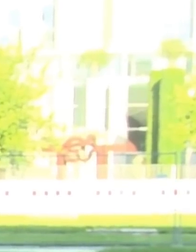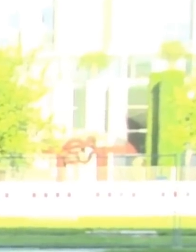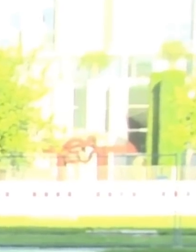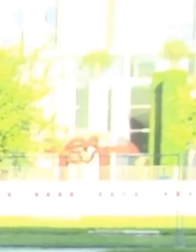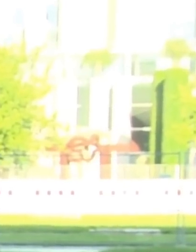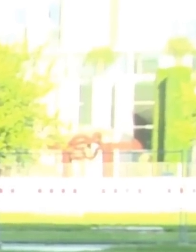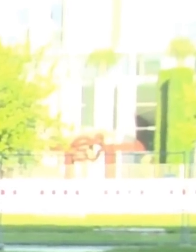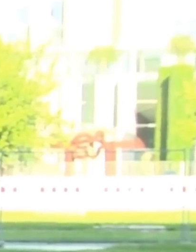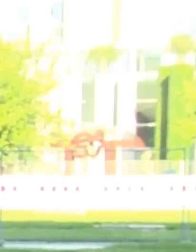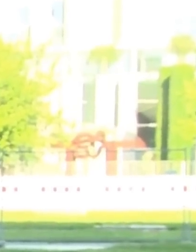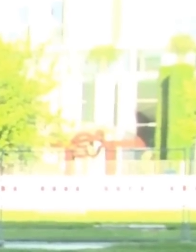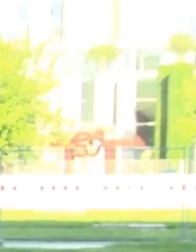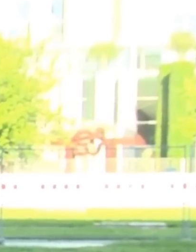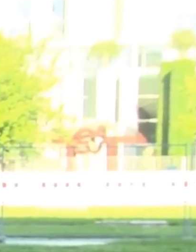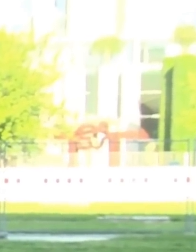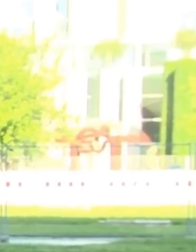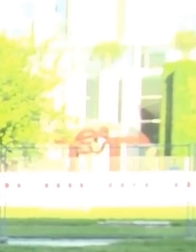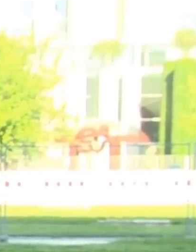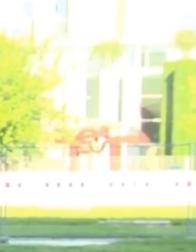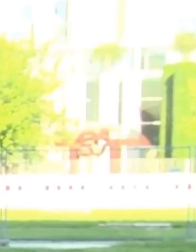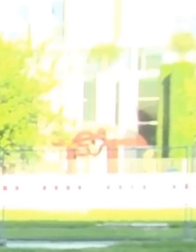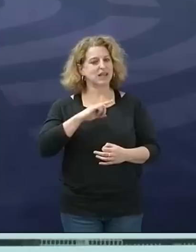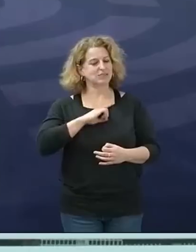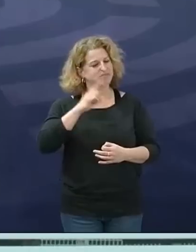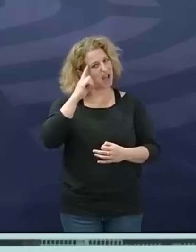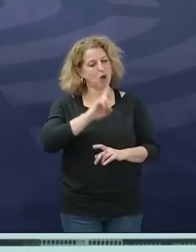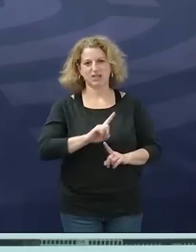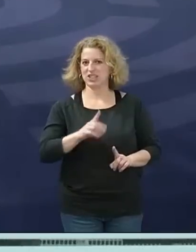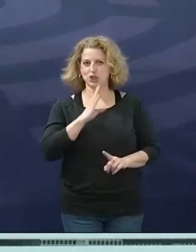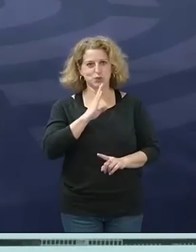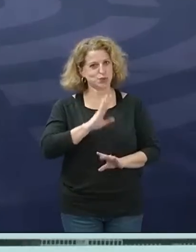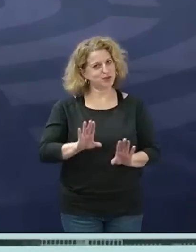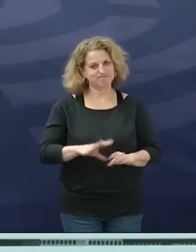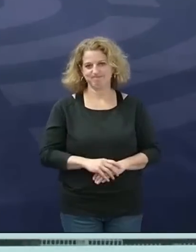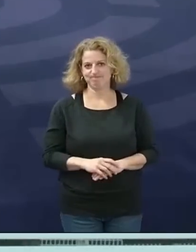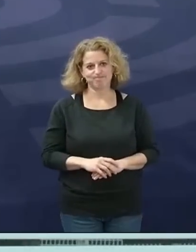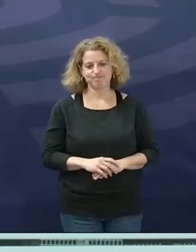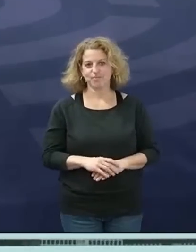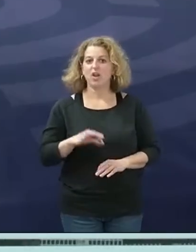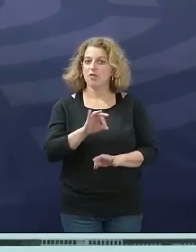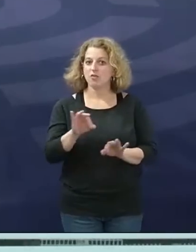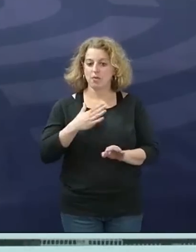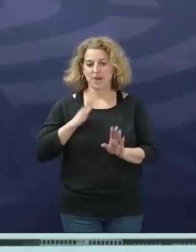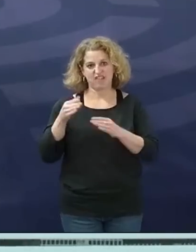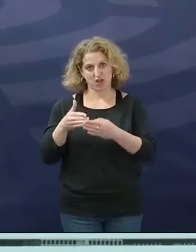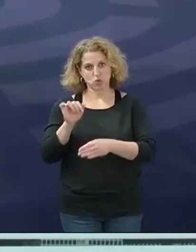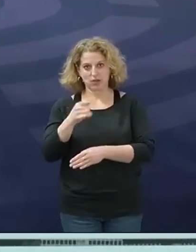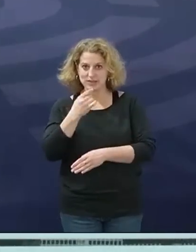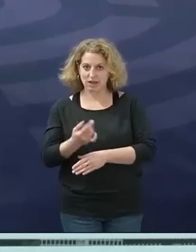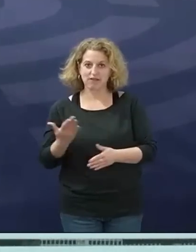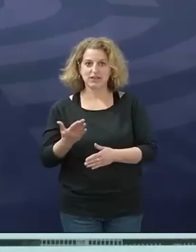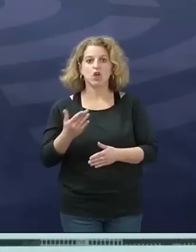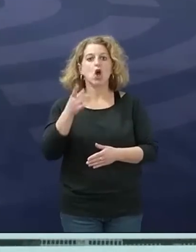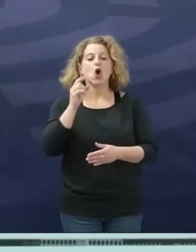wichtig, als Grundstück schon mal das Thema Vertrauen an die erste Stelle zu setzen. Ich kann nur für die CDU-Fraktion erklären, wir glauben, dass wir die